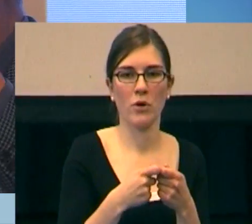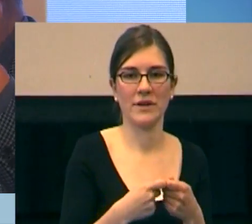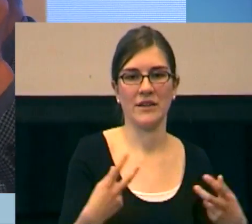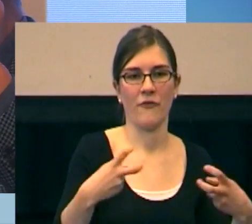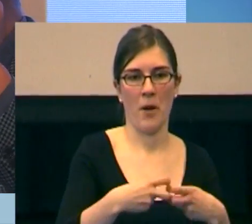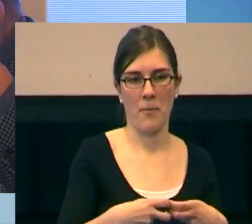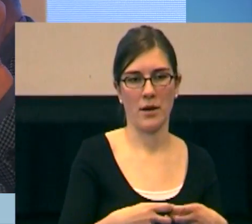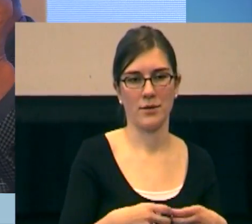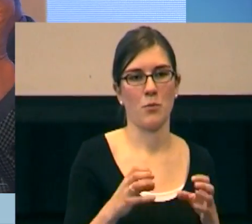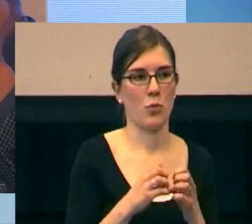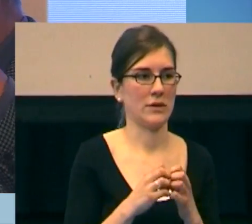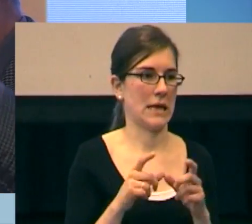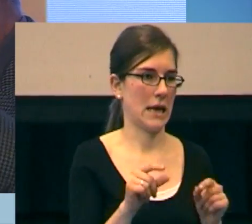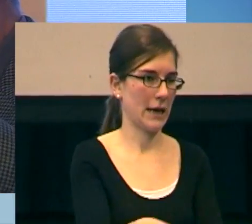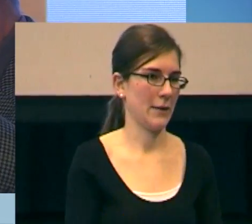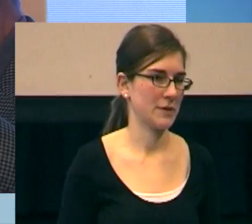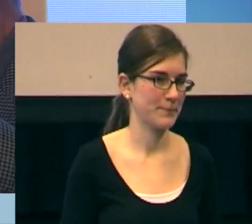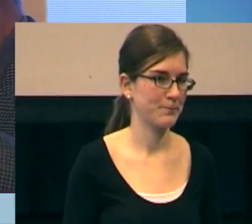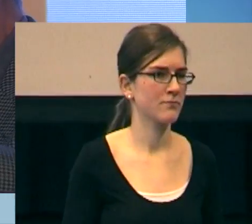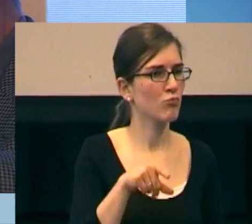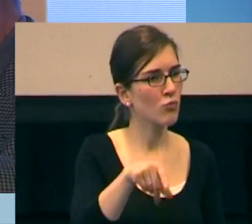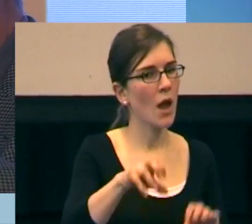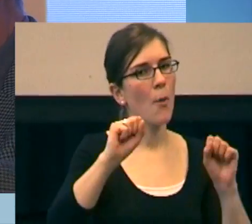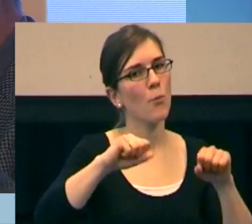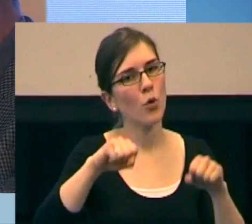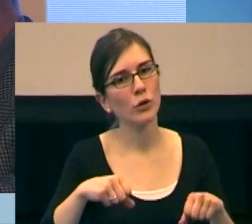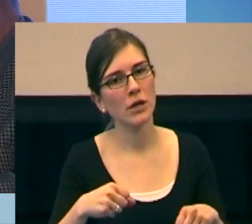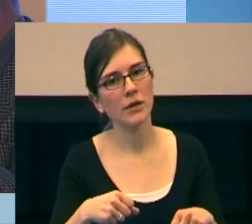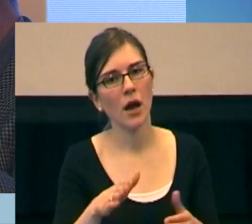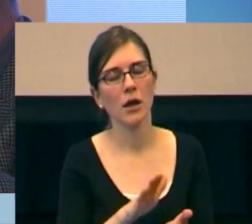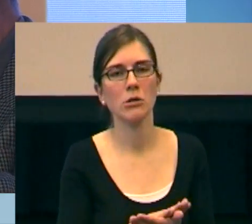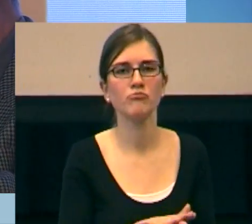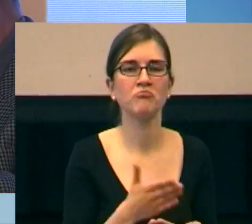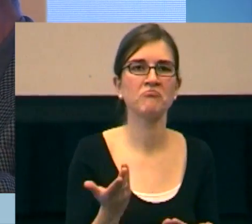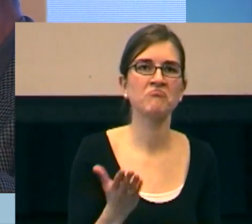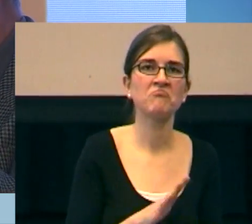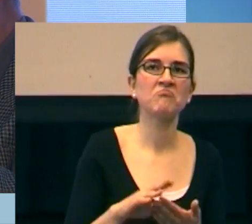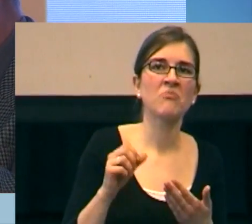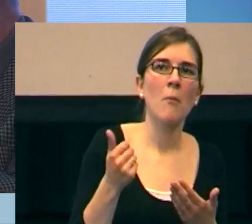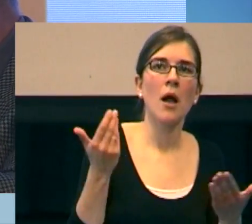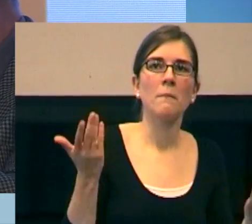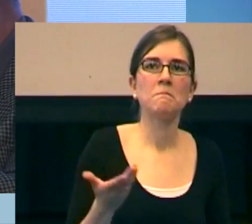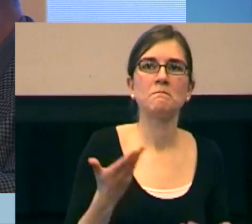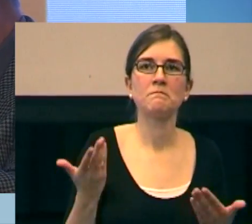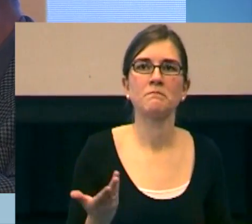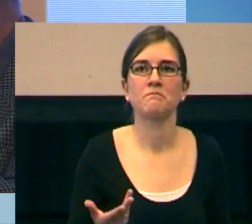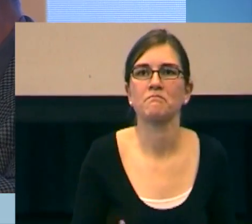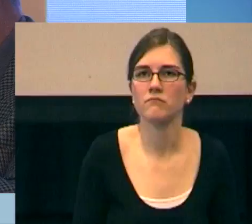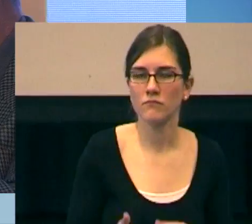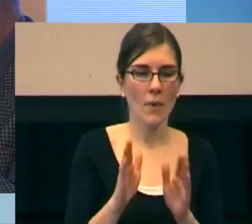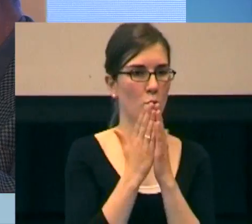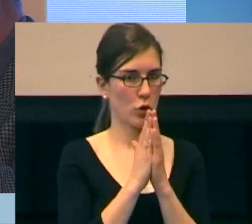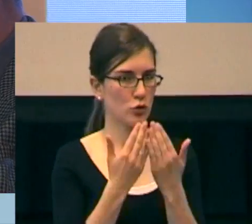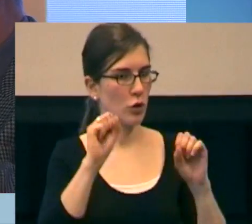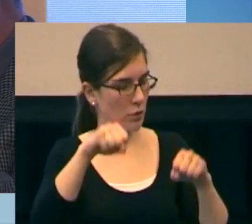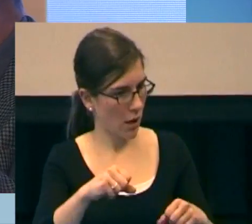Postatakrebs da haben Sie die Möglichkeit sich einmal anhand der Broschüren zu